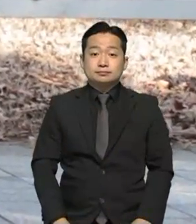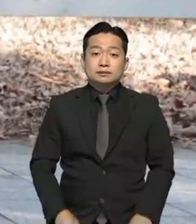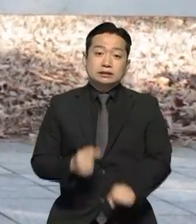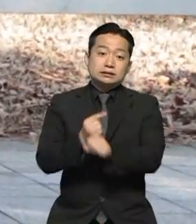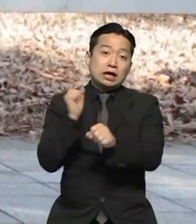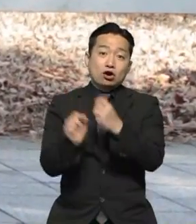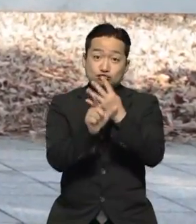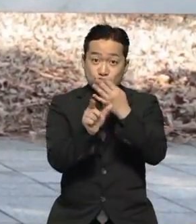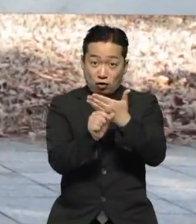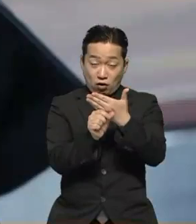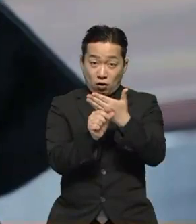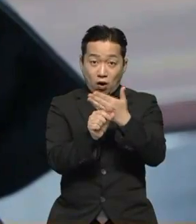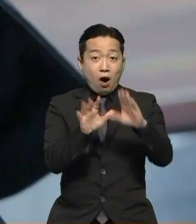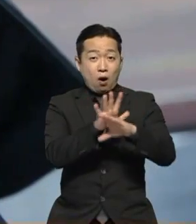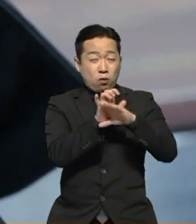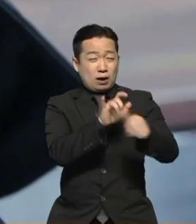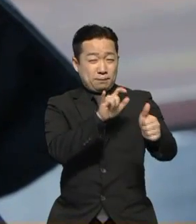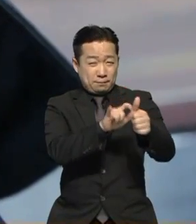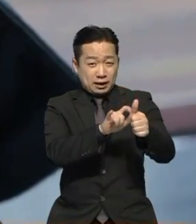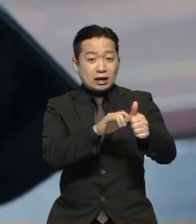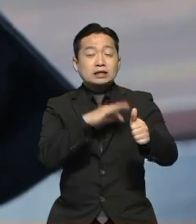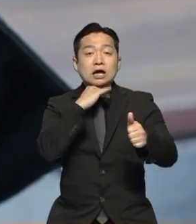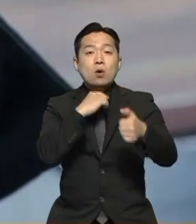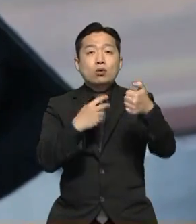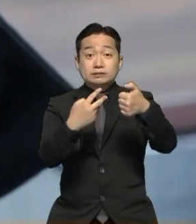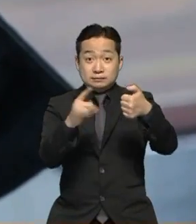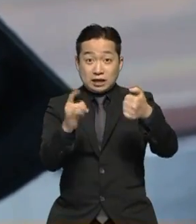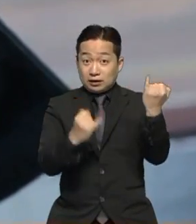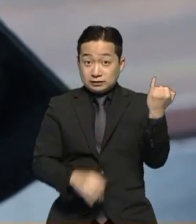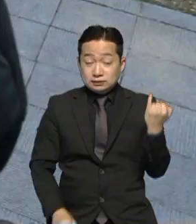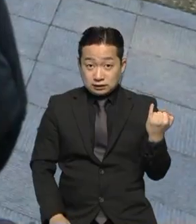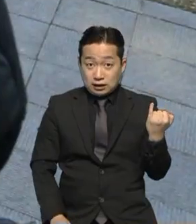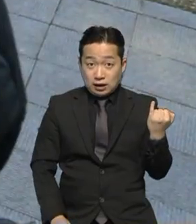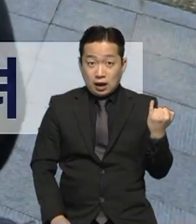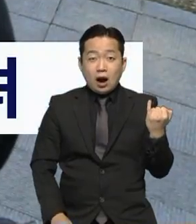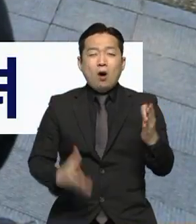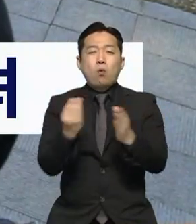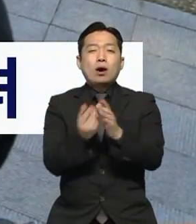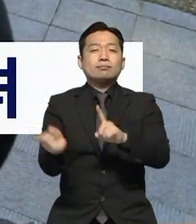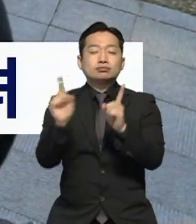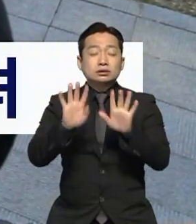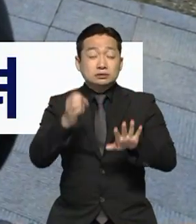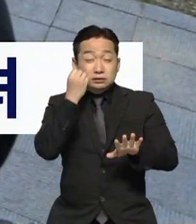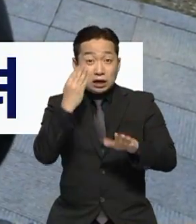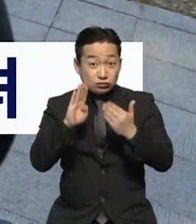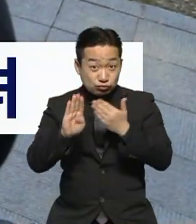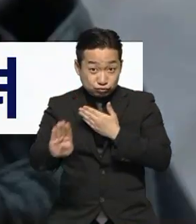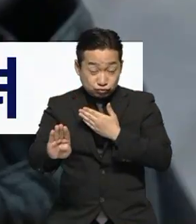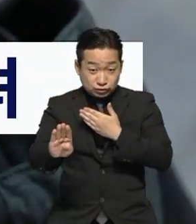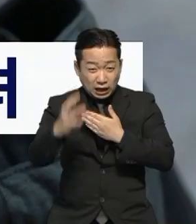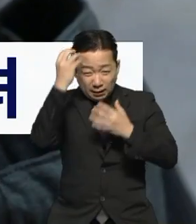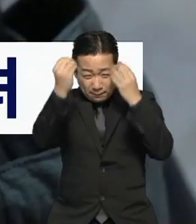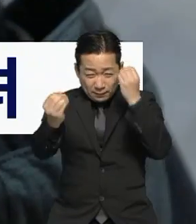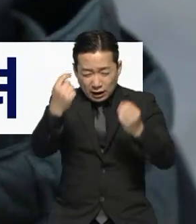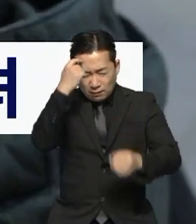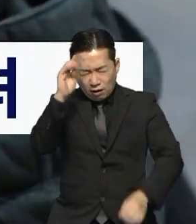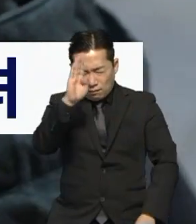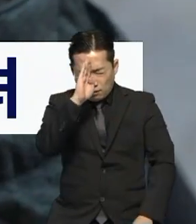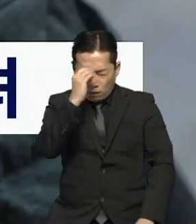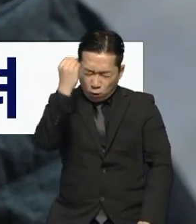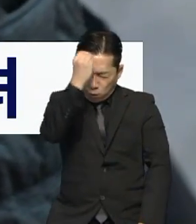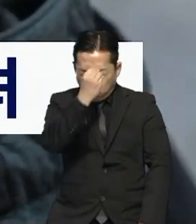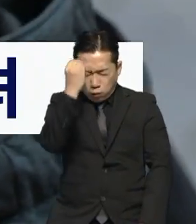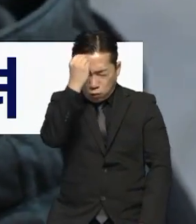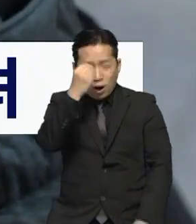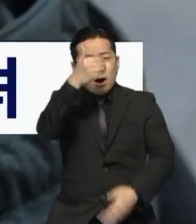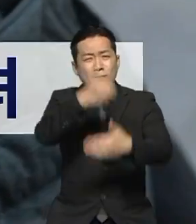지난해 9월 코로나 확진 판정을 받은 50대 여성 A씨. 완치 후 넉 달이 지났지만 탈모와 두통, 어지러움 등